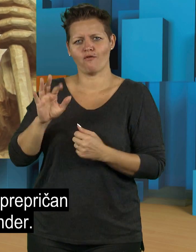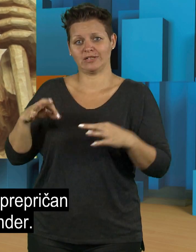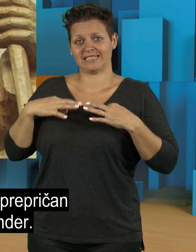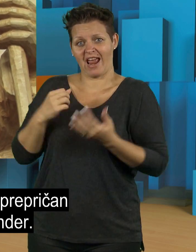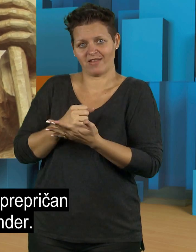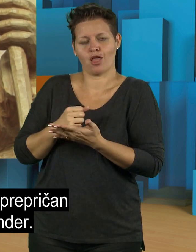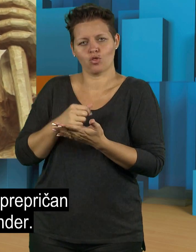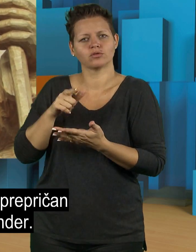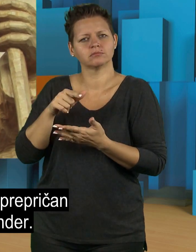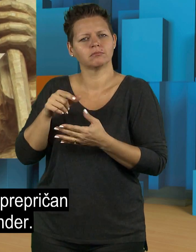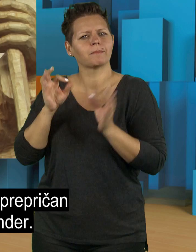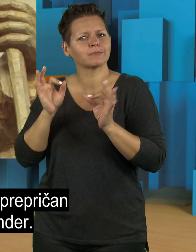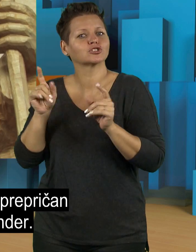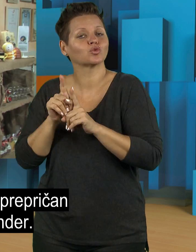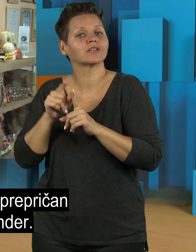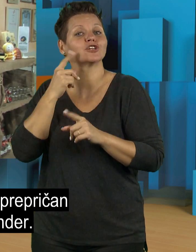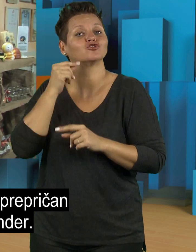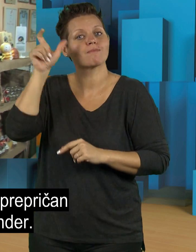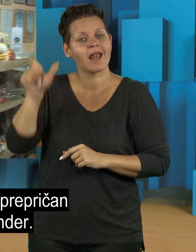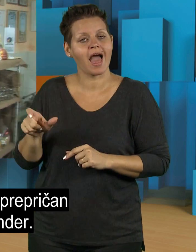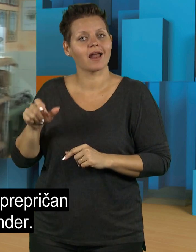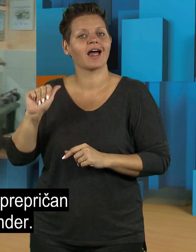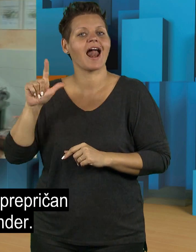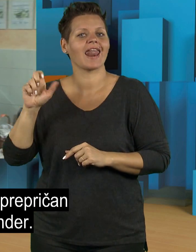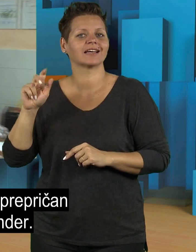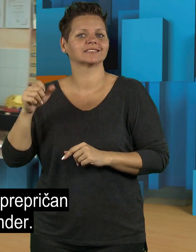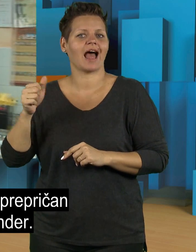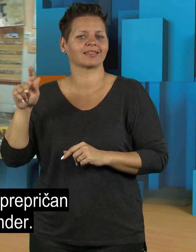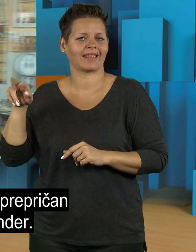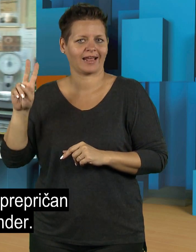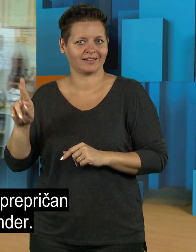V njegovo zdravilnost je prepričan tudi čebelar Aleksander.